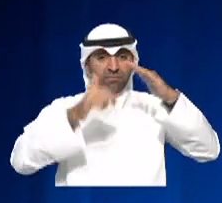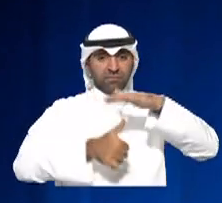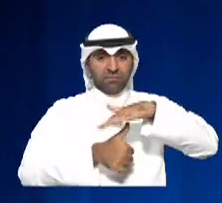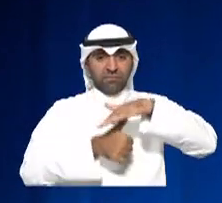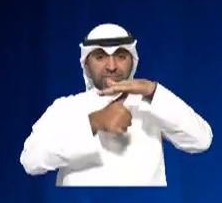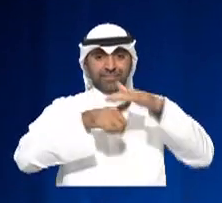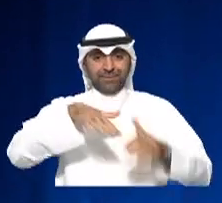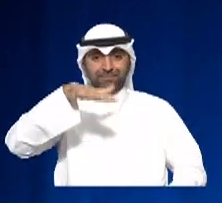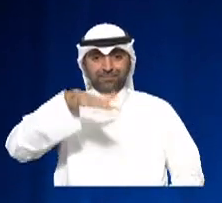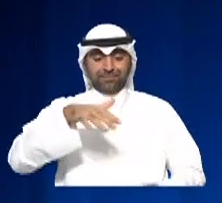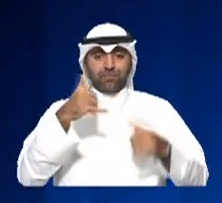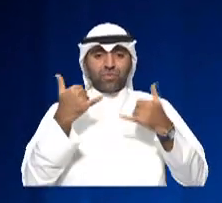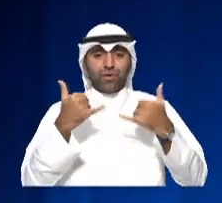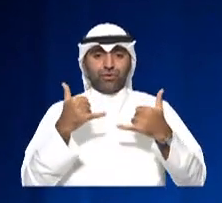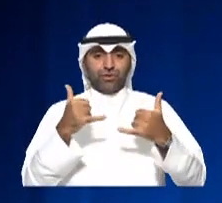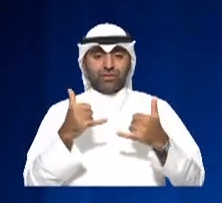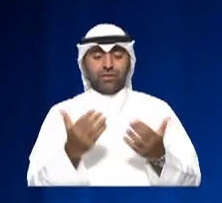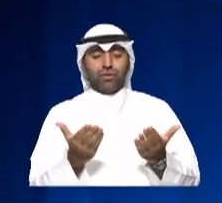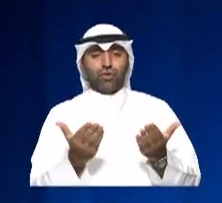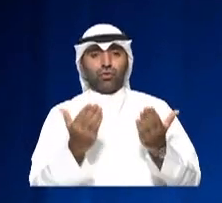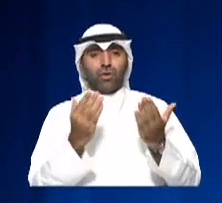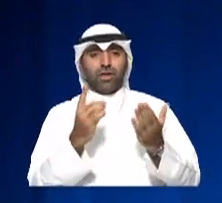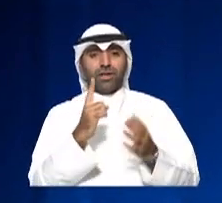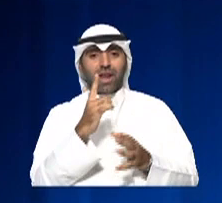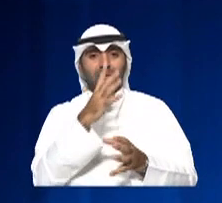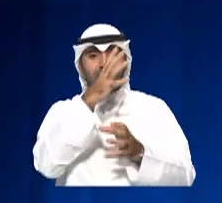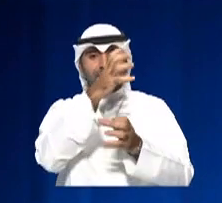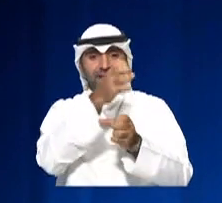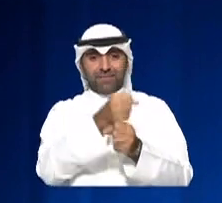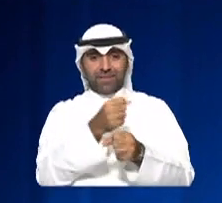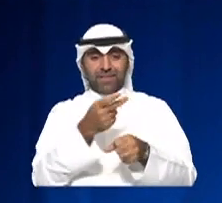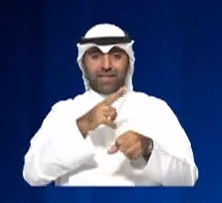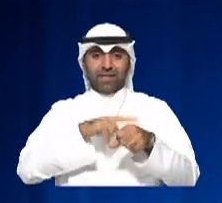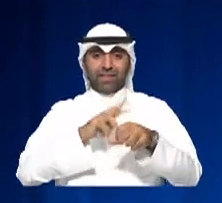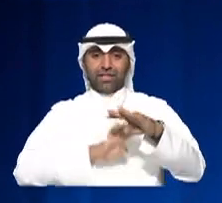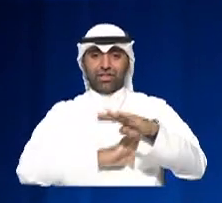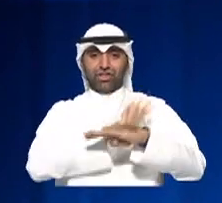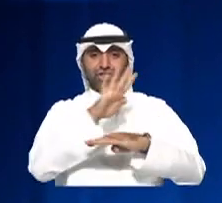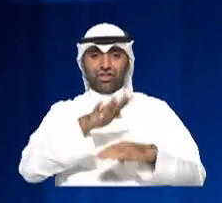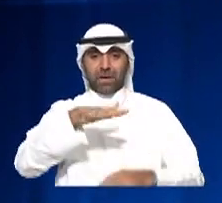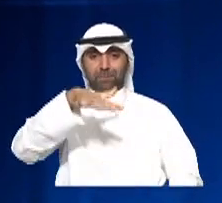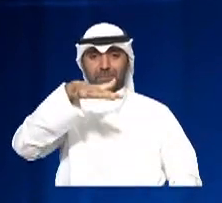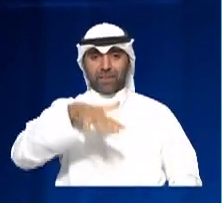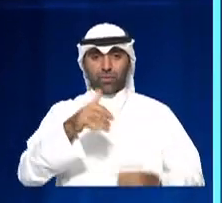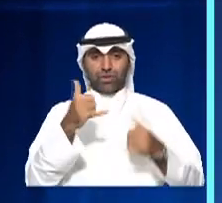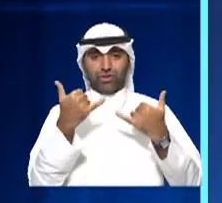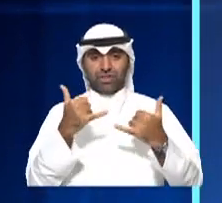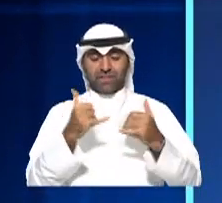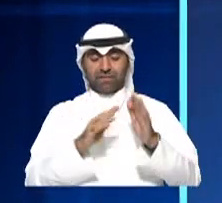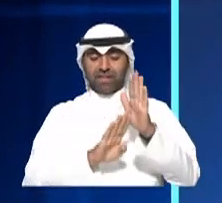عبد المجيد تبون وللجمهورية الجزائرية الديمقراطية الشعبية وشعبها